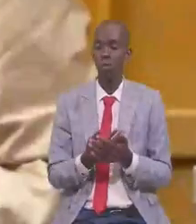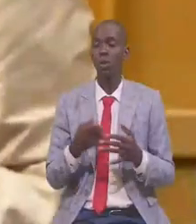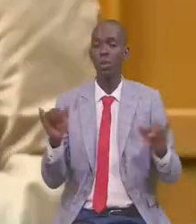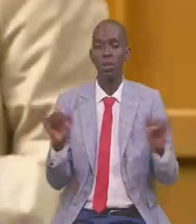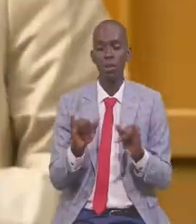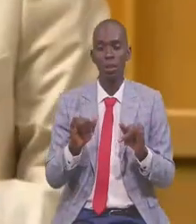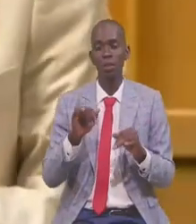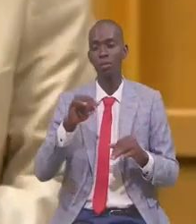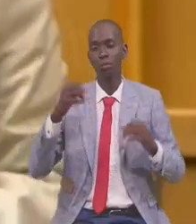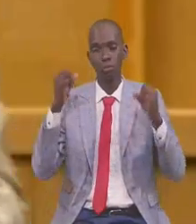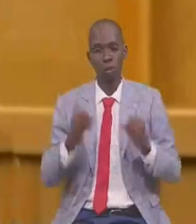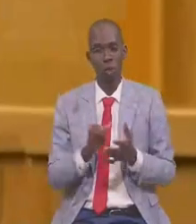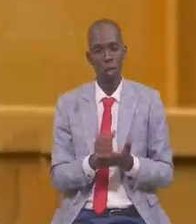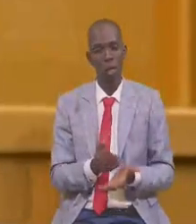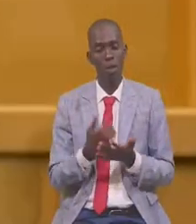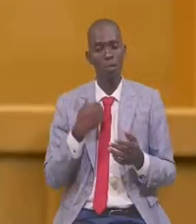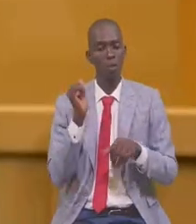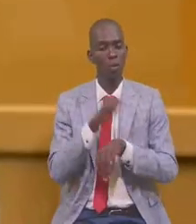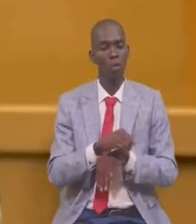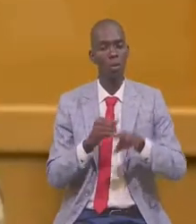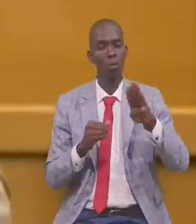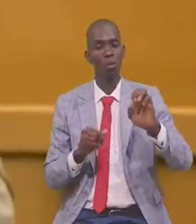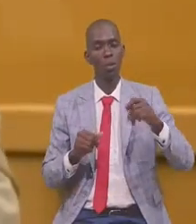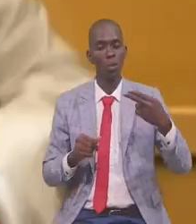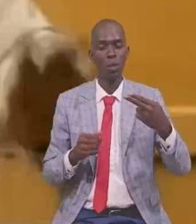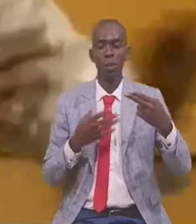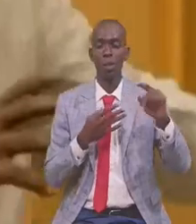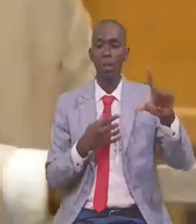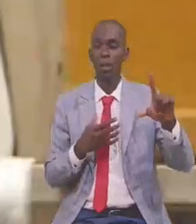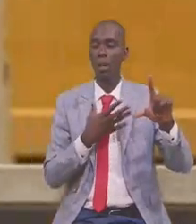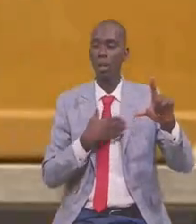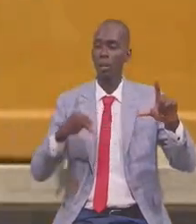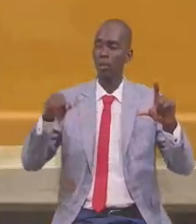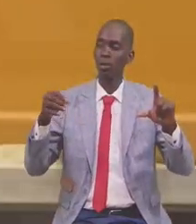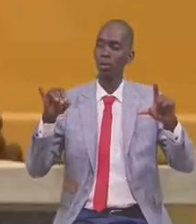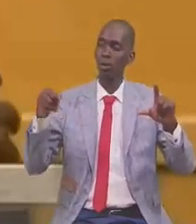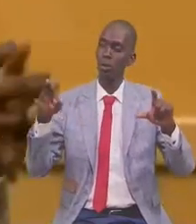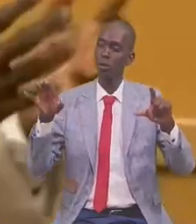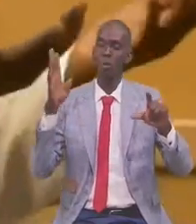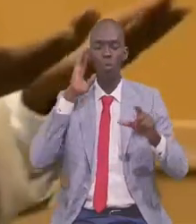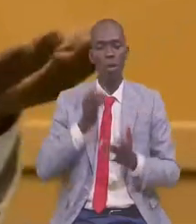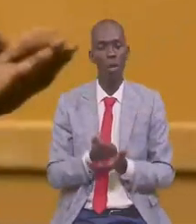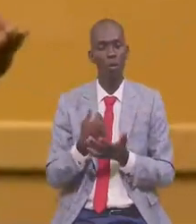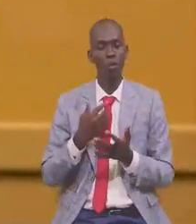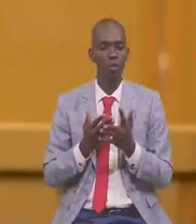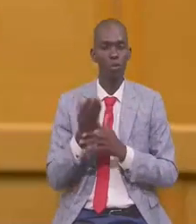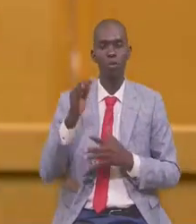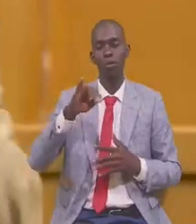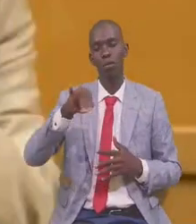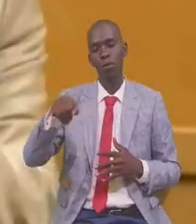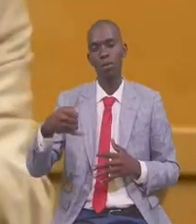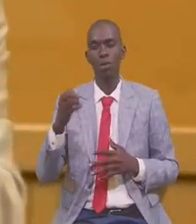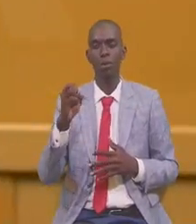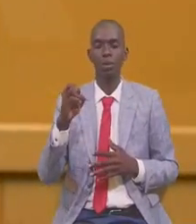à Jéricho, cette force m'a amené au Jourdain. Bonne nouvelle, le manteau que j'ai